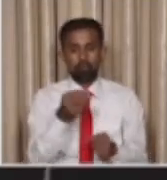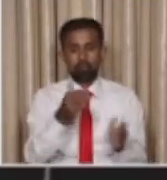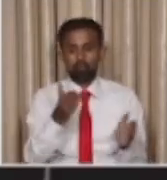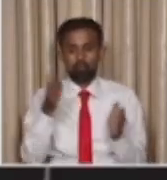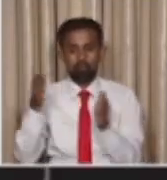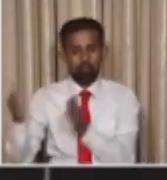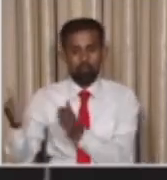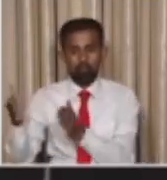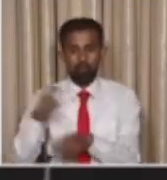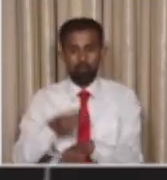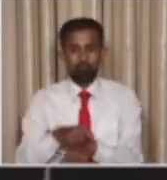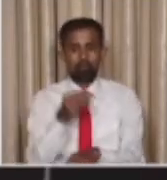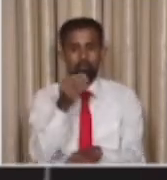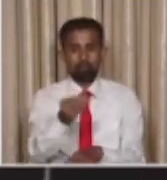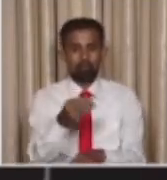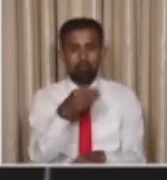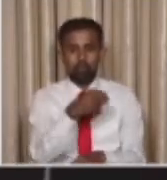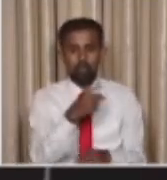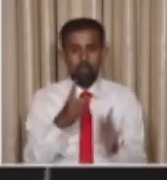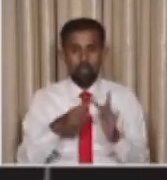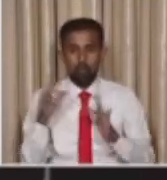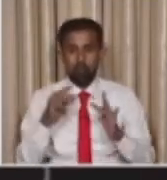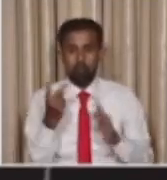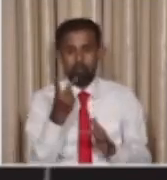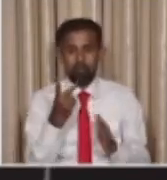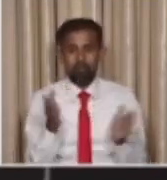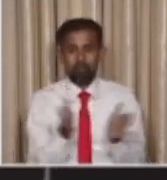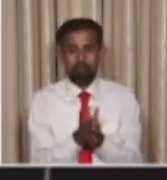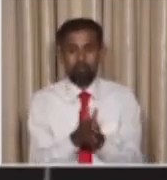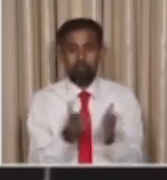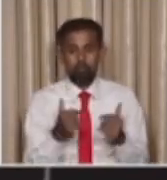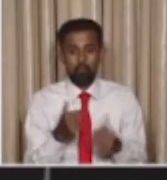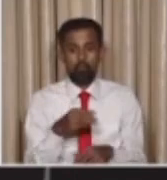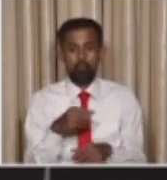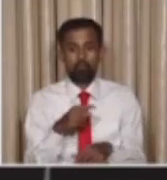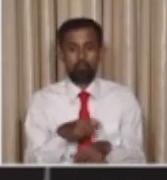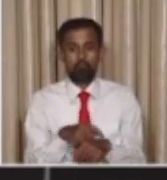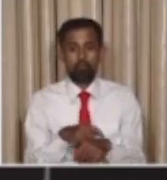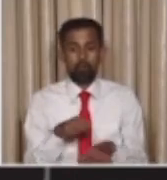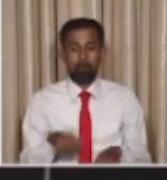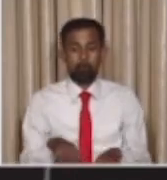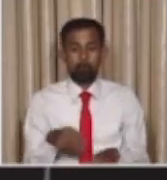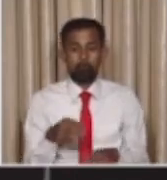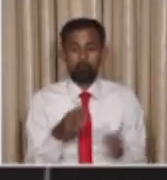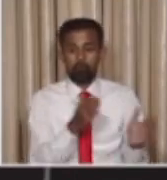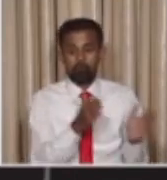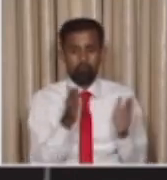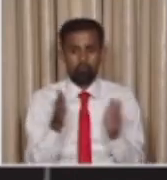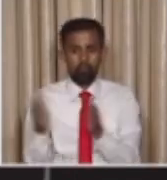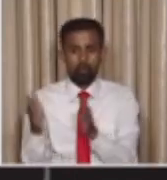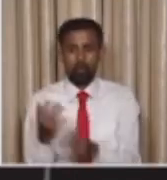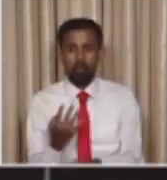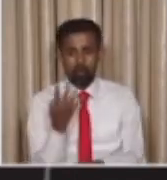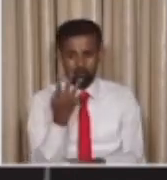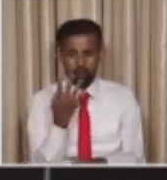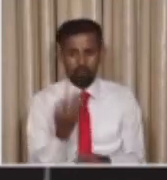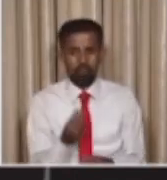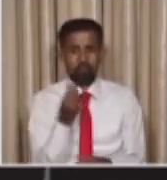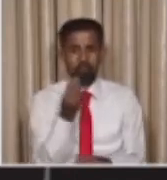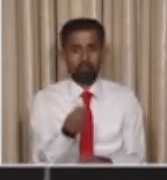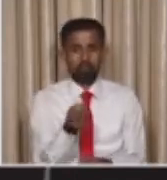මොනිටෝරියම් එකට මොකද කරේ? ණයයි පොලියයි එකතු කරලා තවත් මොනිටෝරියම් එකක් දුන්නා. දැන් මේ වෙනකොට මොනිටෝරියම් හතරක් විතර දීලා තියෙනවා.